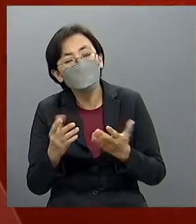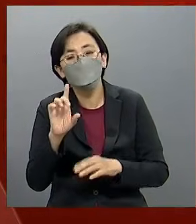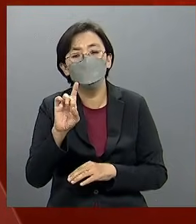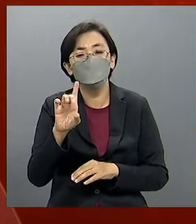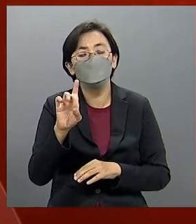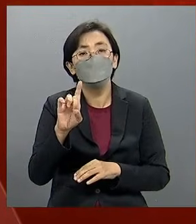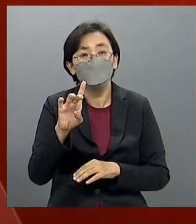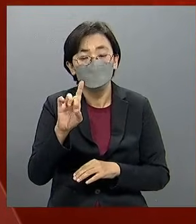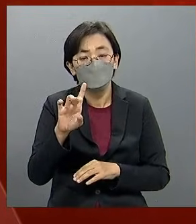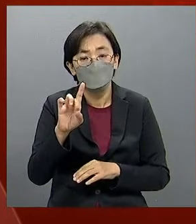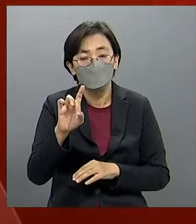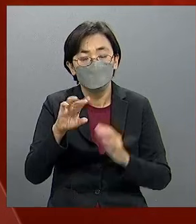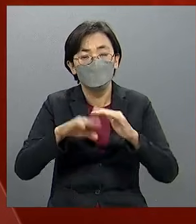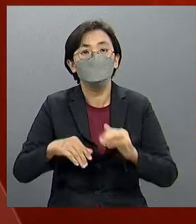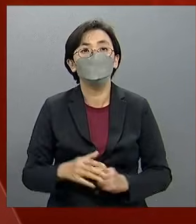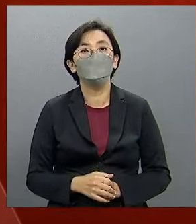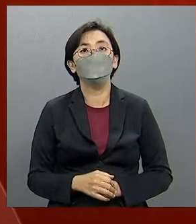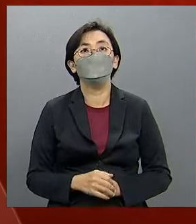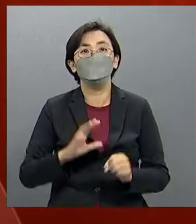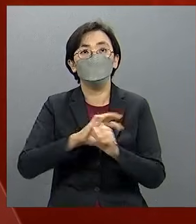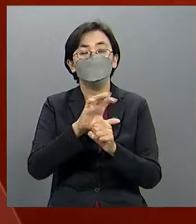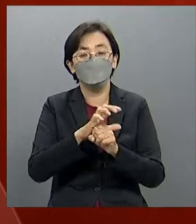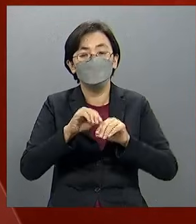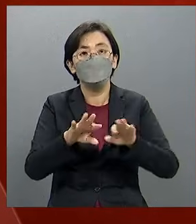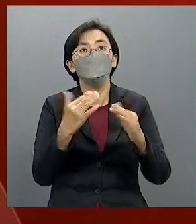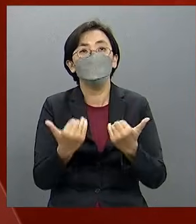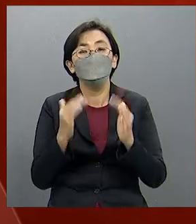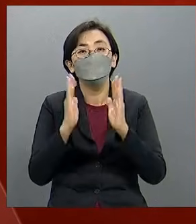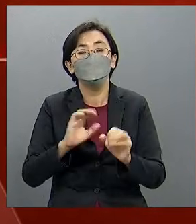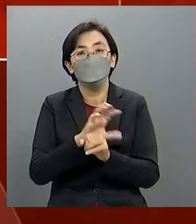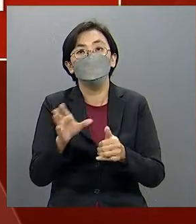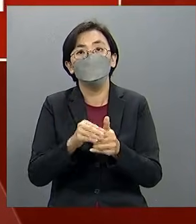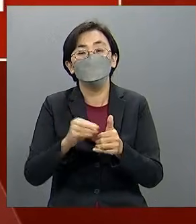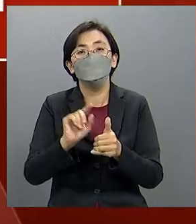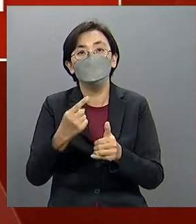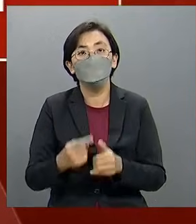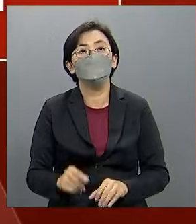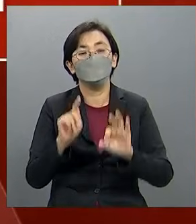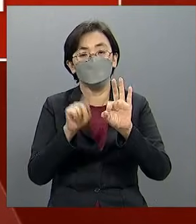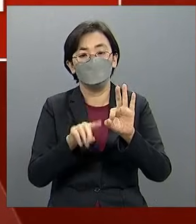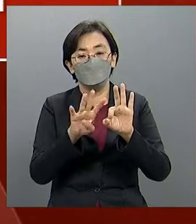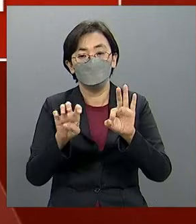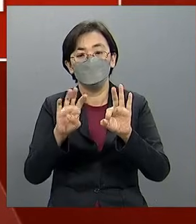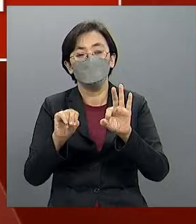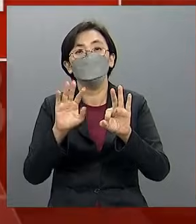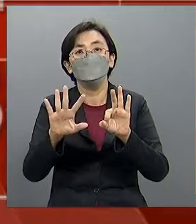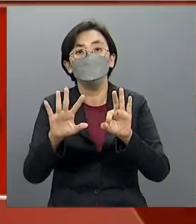ถานการณ์ระบาดโควิด -19 วันนี้พบผู้ติดเชื้อรายใหม่ 9,445 คนอย่างยอดผู้ป่วยสะสมตั้งแ